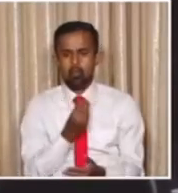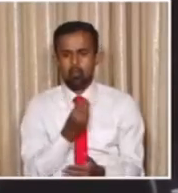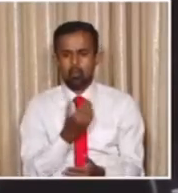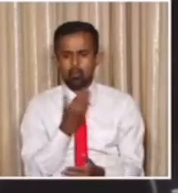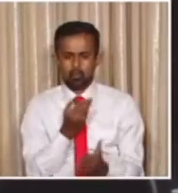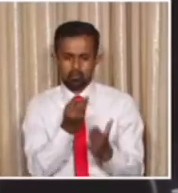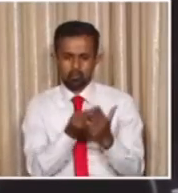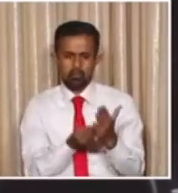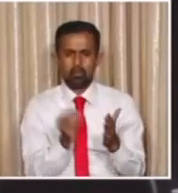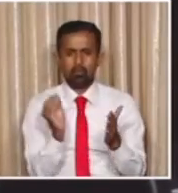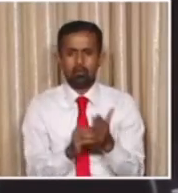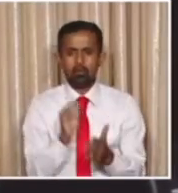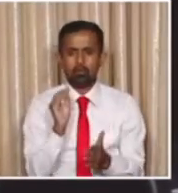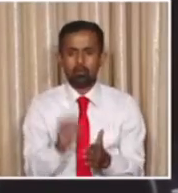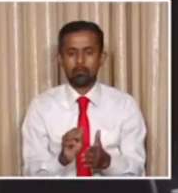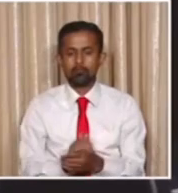සාවද්‍ය දේවල් තියෙනවා යාර එහෙමයි කියලා